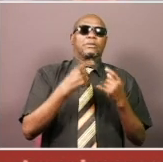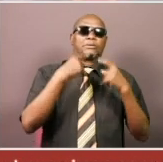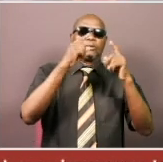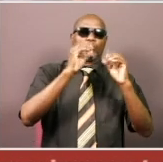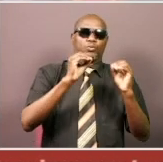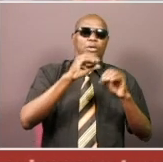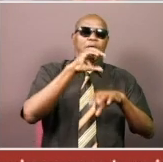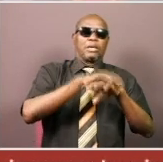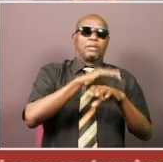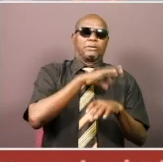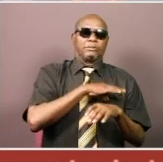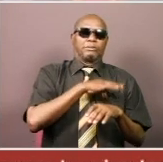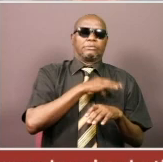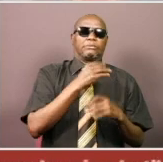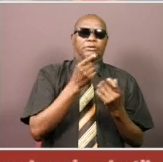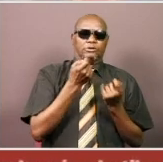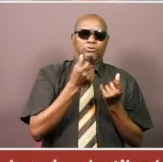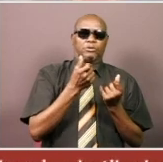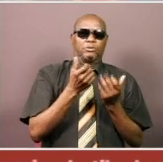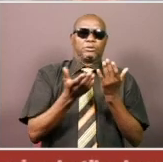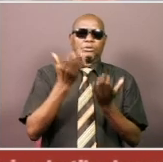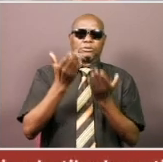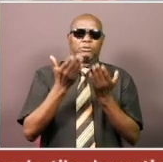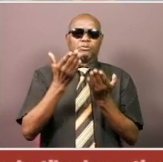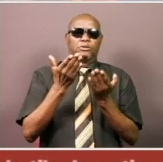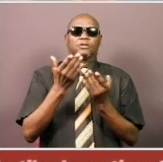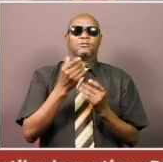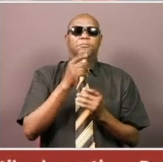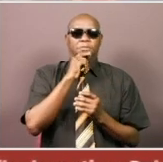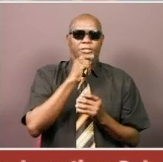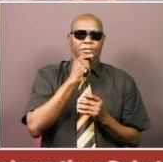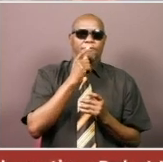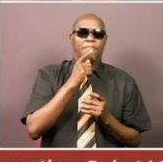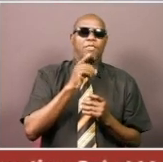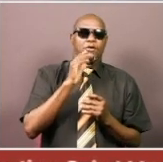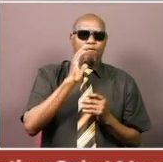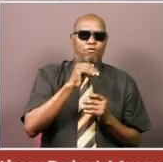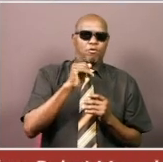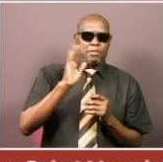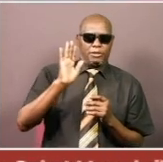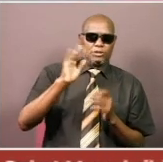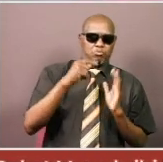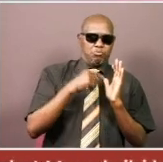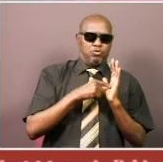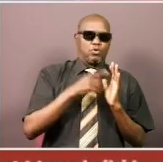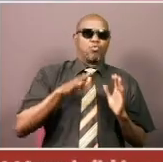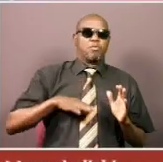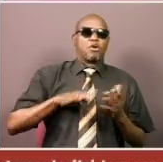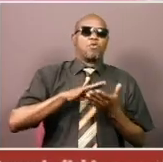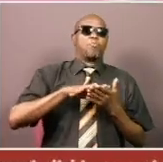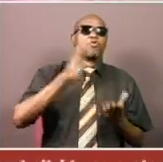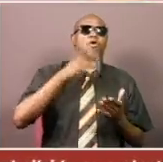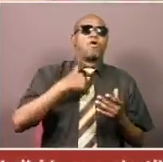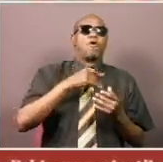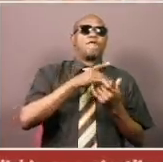kidogo ikilinganishwa na wenzao wa kiume. Kulingana naye, mara nyingi wanawake pia huathiriwa kupita